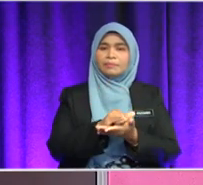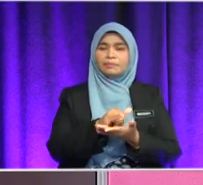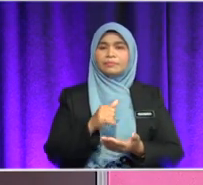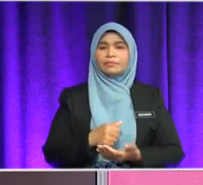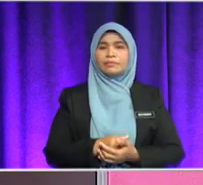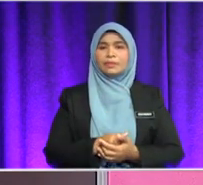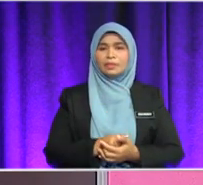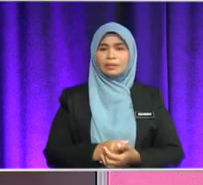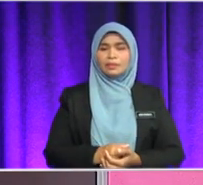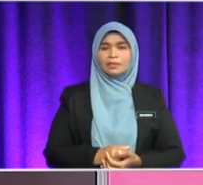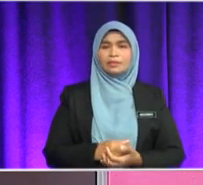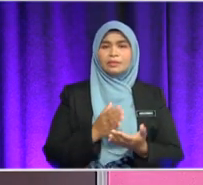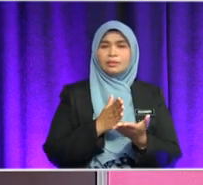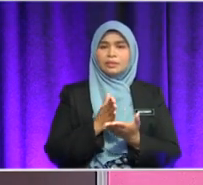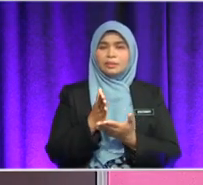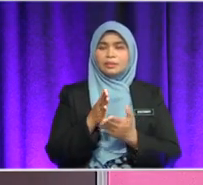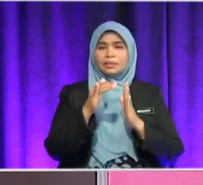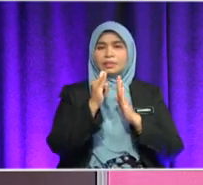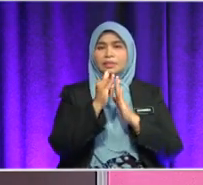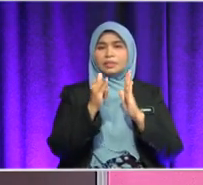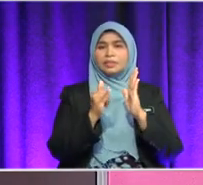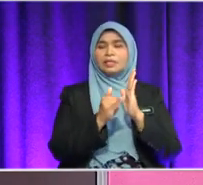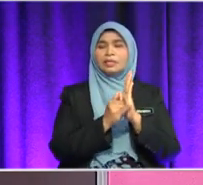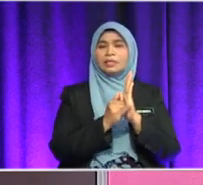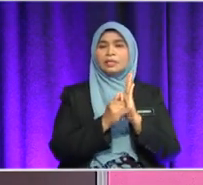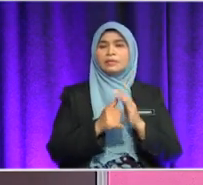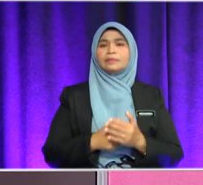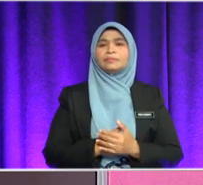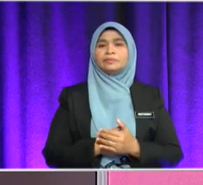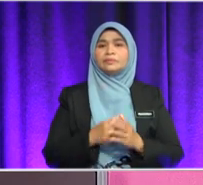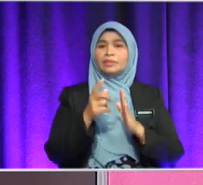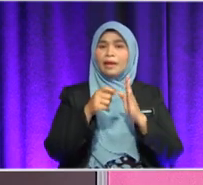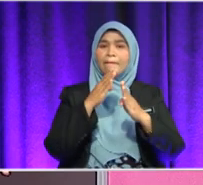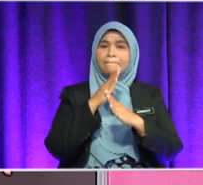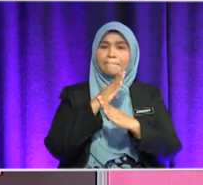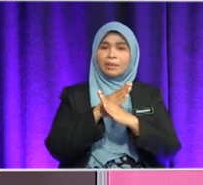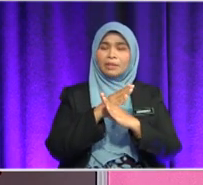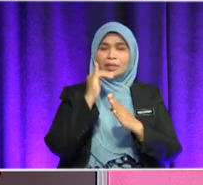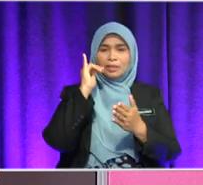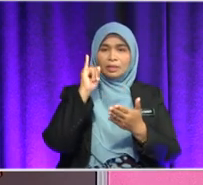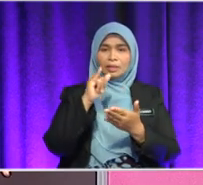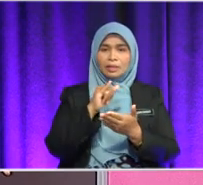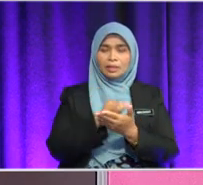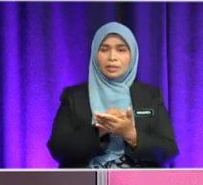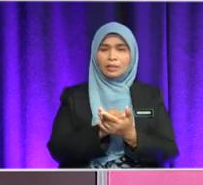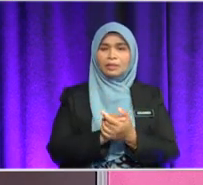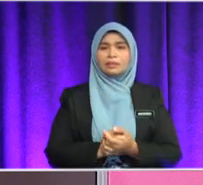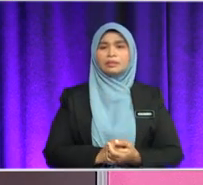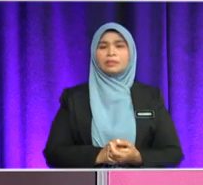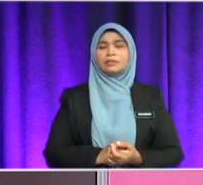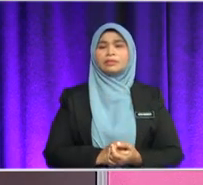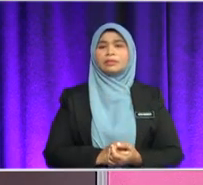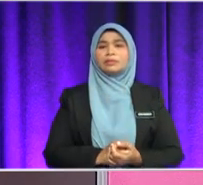ya terbatal Iman Jadi syarat-syaratnya kalau kena fase batal Iman